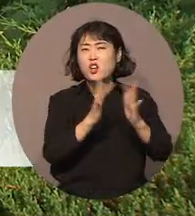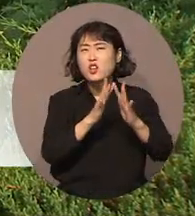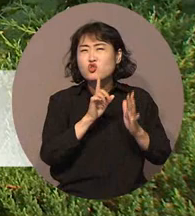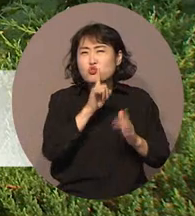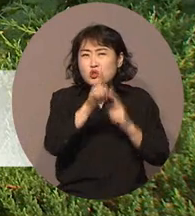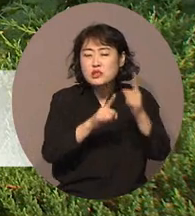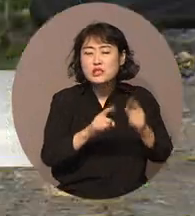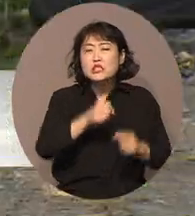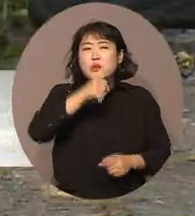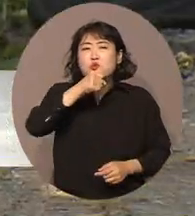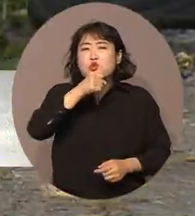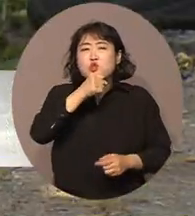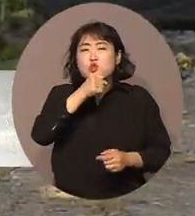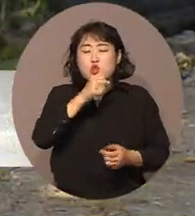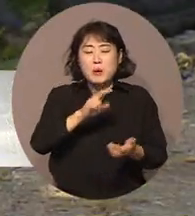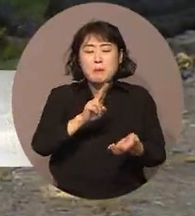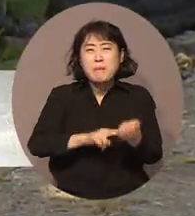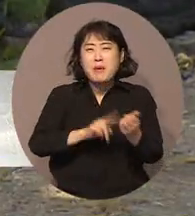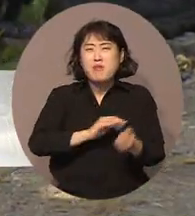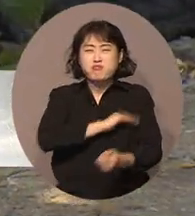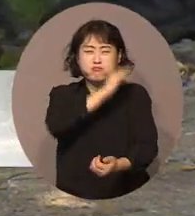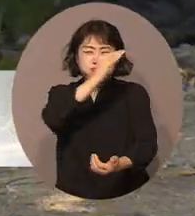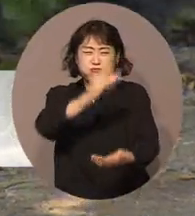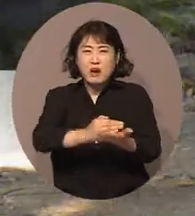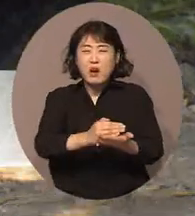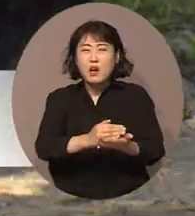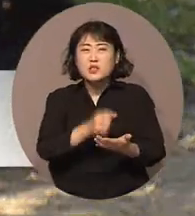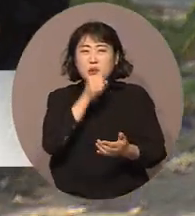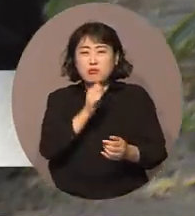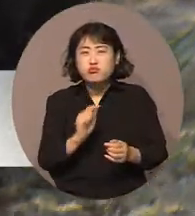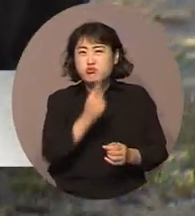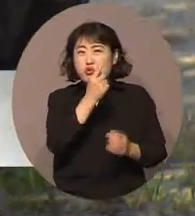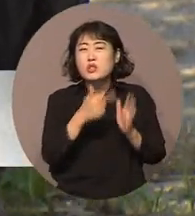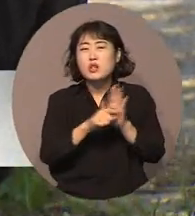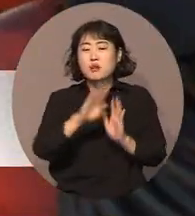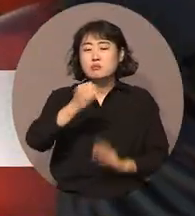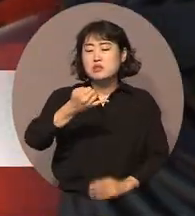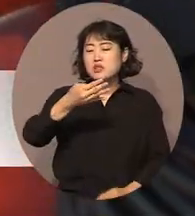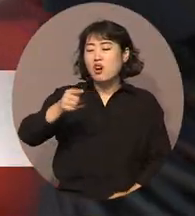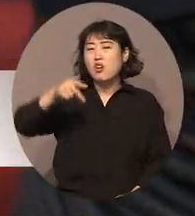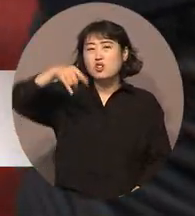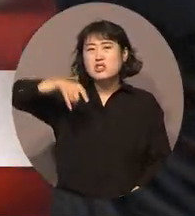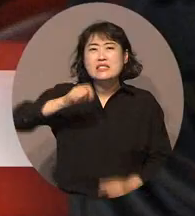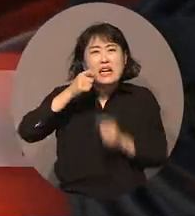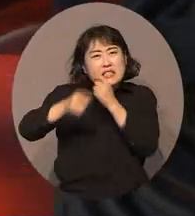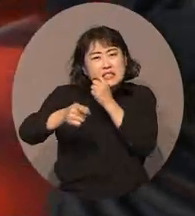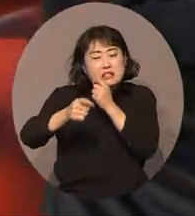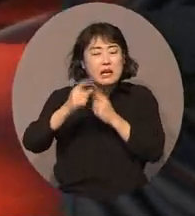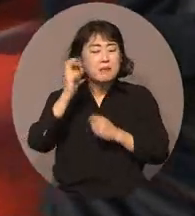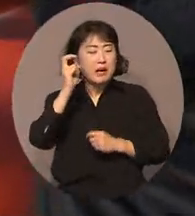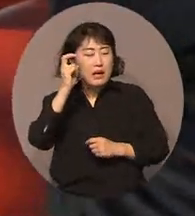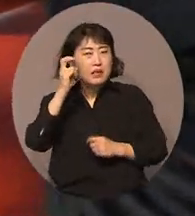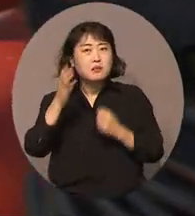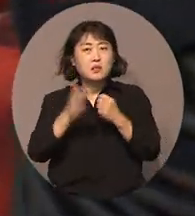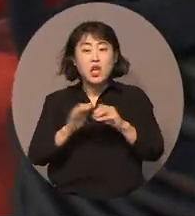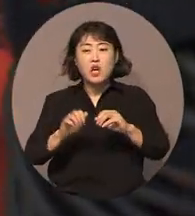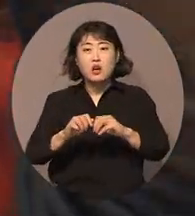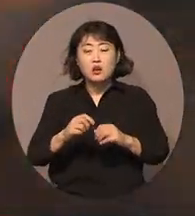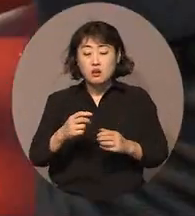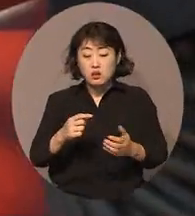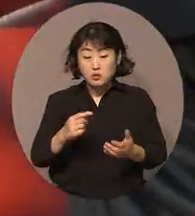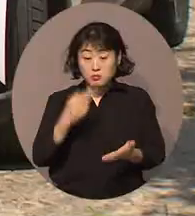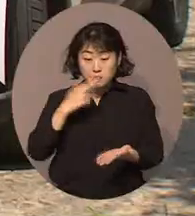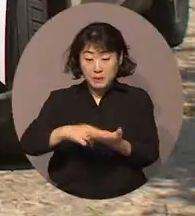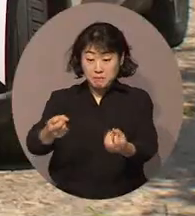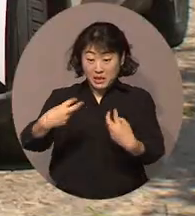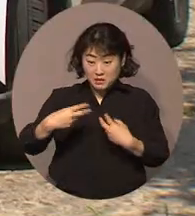쇼핑몰에서 판매 실적을 올리기 위해 무작위로 발송하는 브러싱 스캔 범죄를 보고 수사를 한편 열지 말고